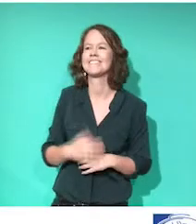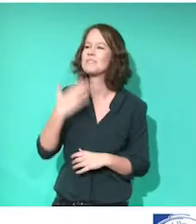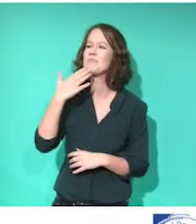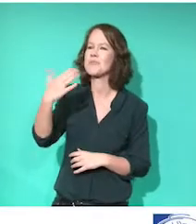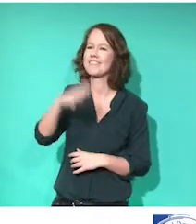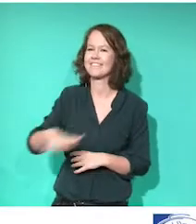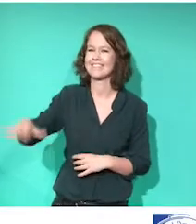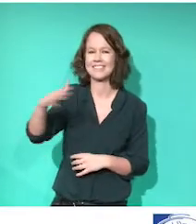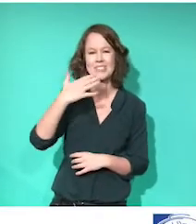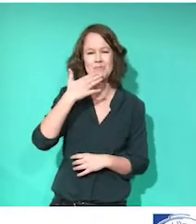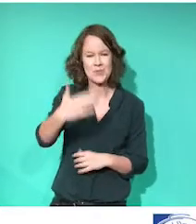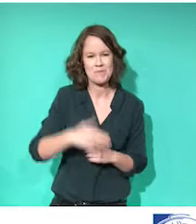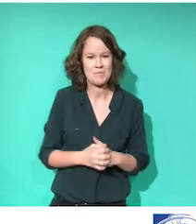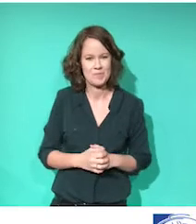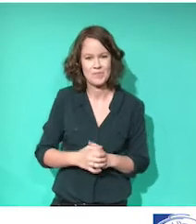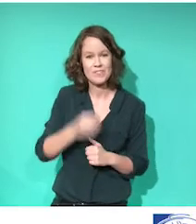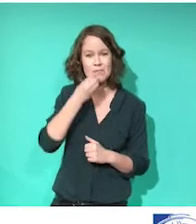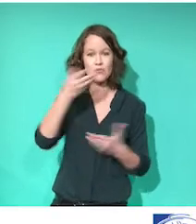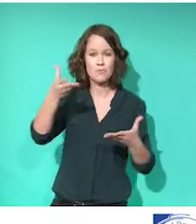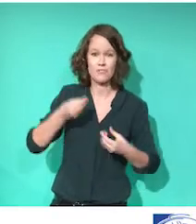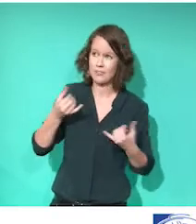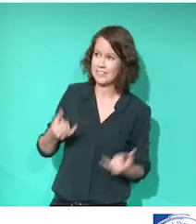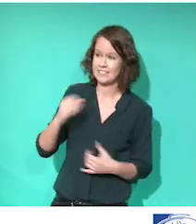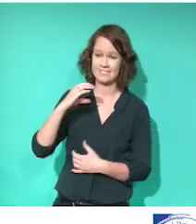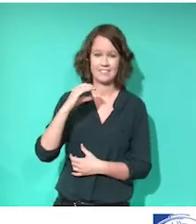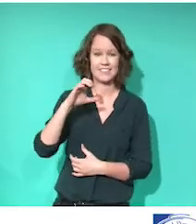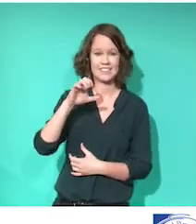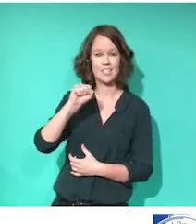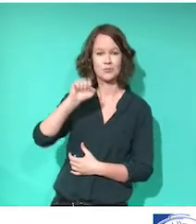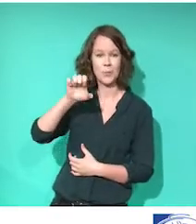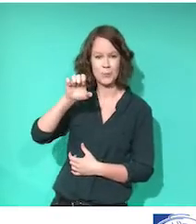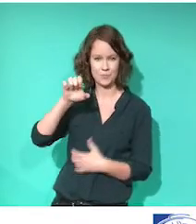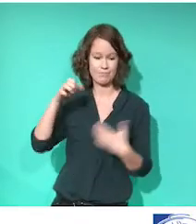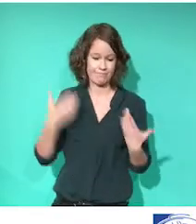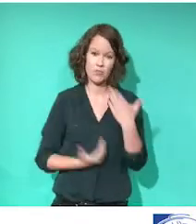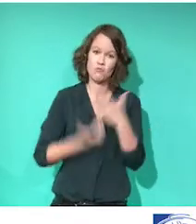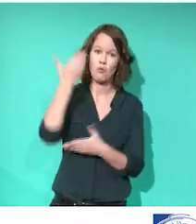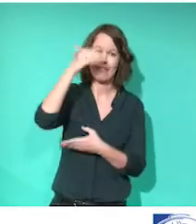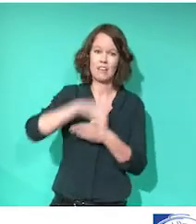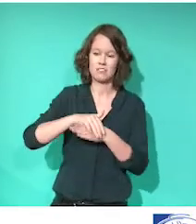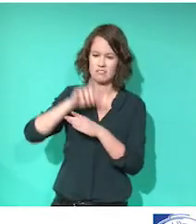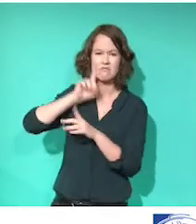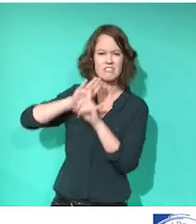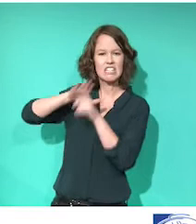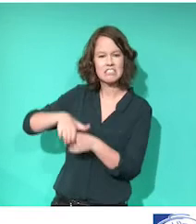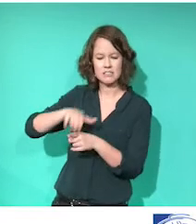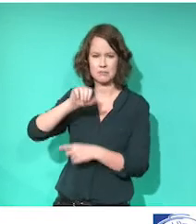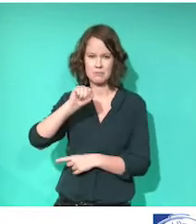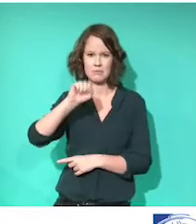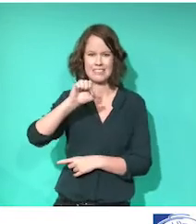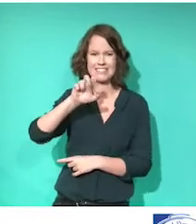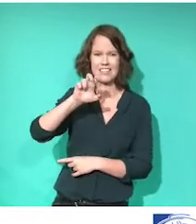Bonjour, bonjour et bienvenue au CESE pour notre journée contre le sexisme. Nous allons valoriser